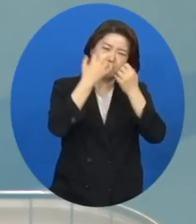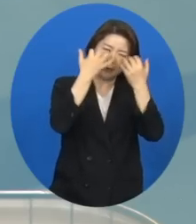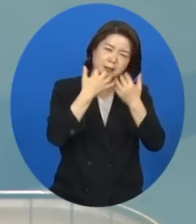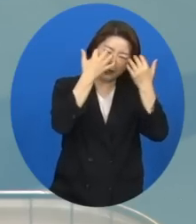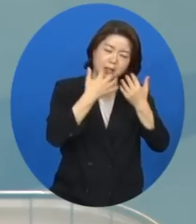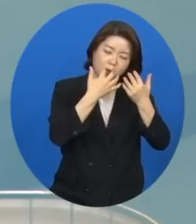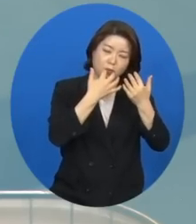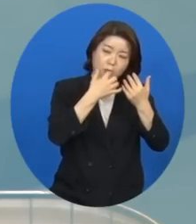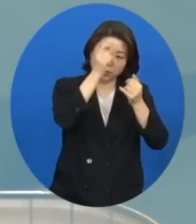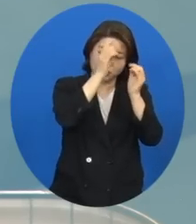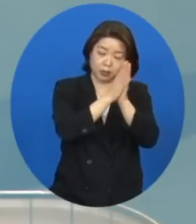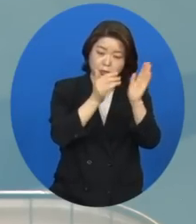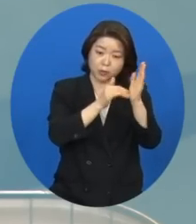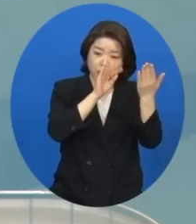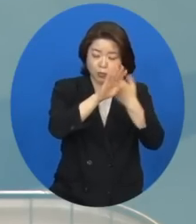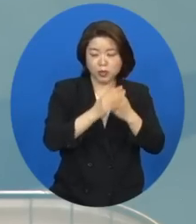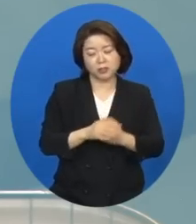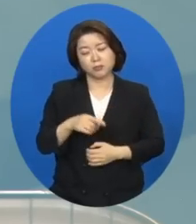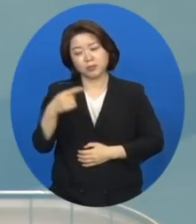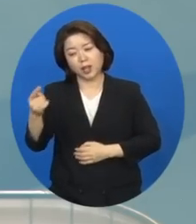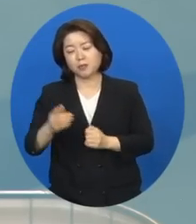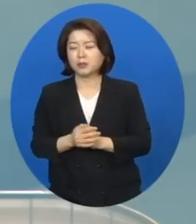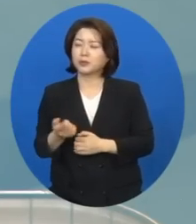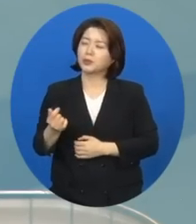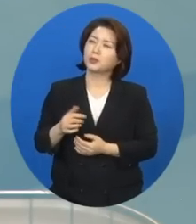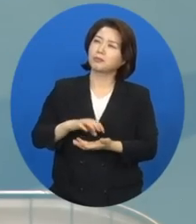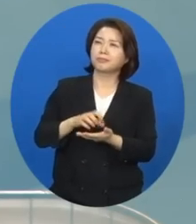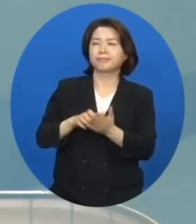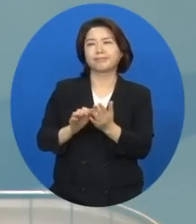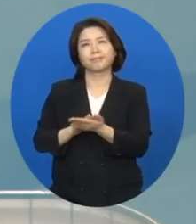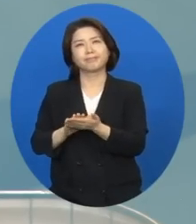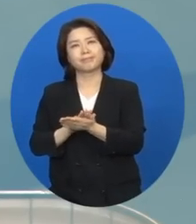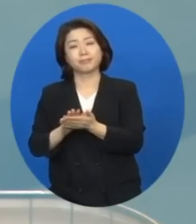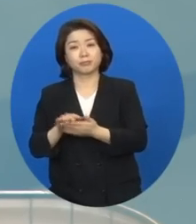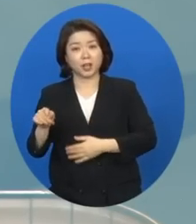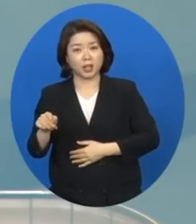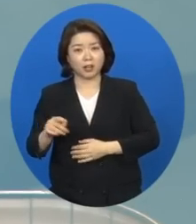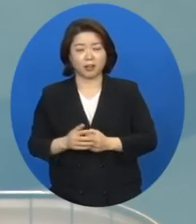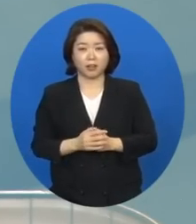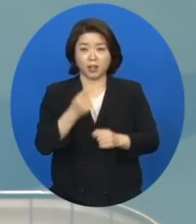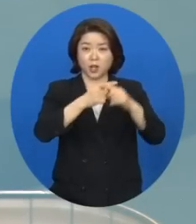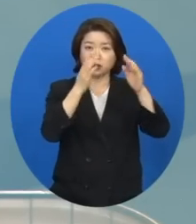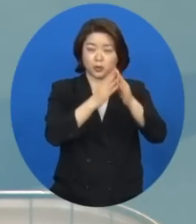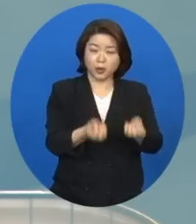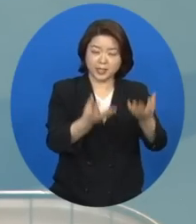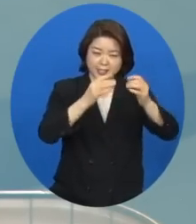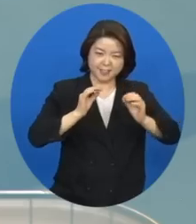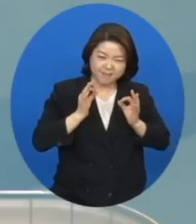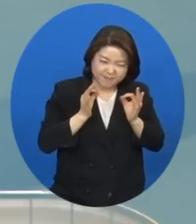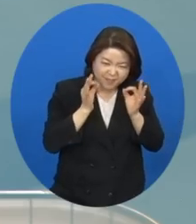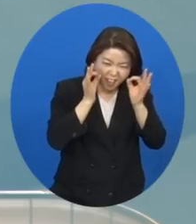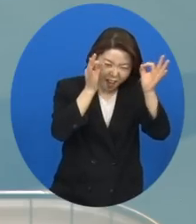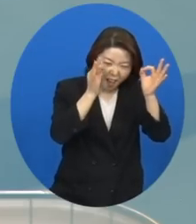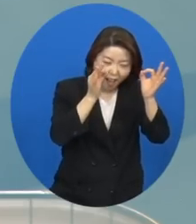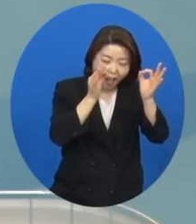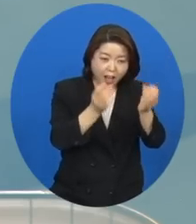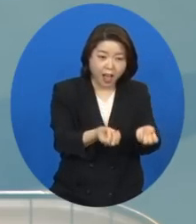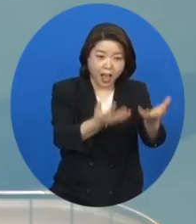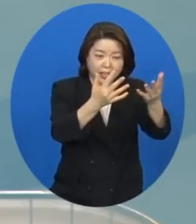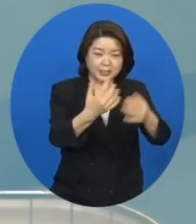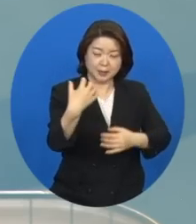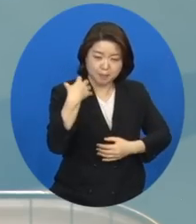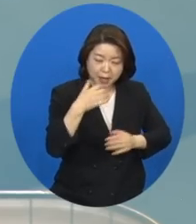후에는 조금 적당히 놀기도 하고 교회 행사 최선을 다해서 잘 끝내면 좀 풀어줘도